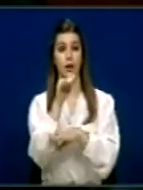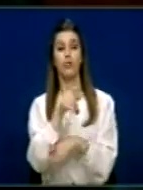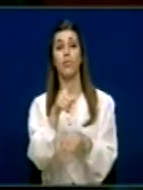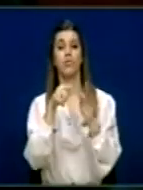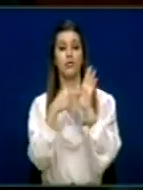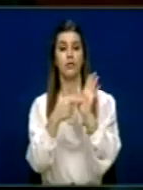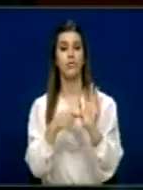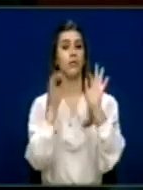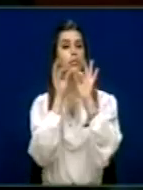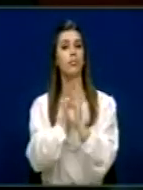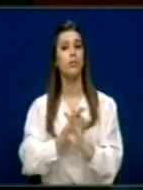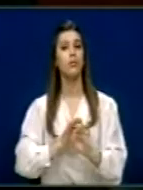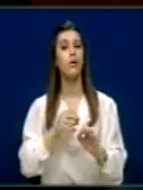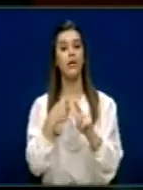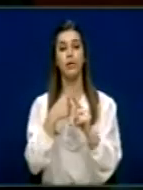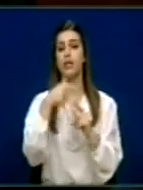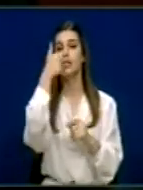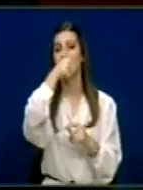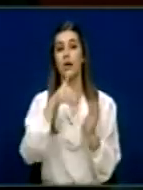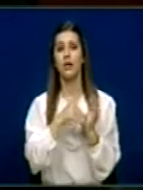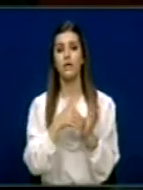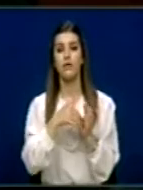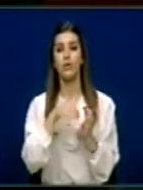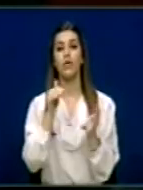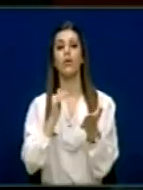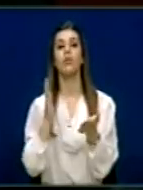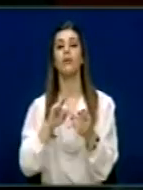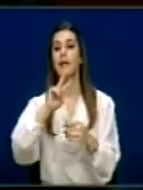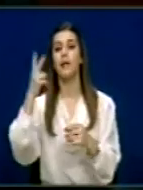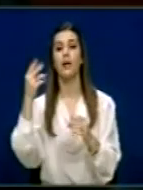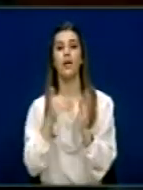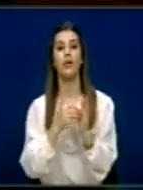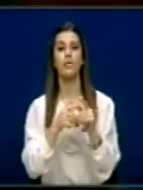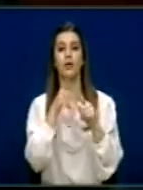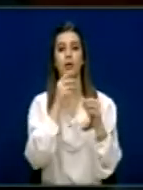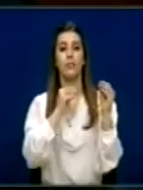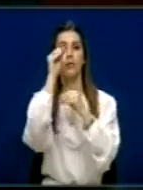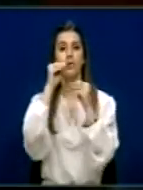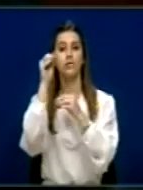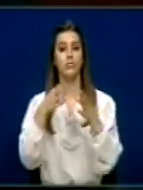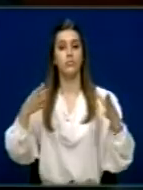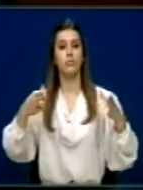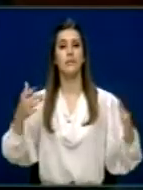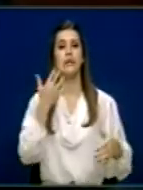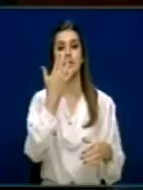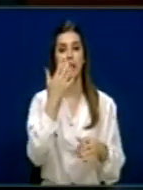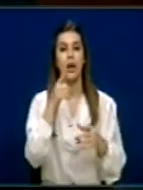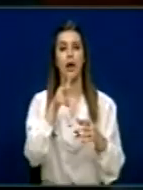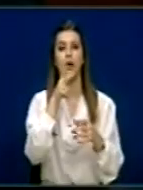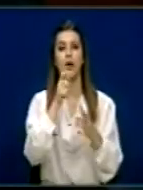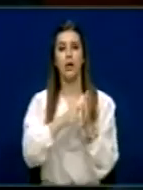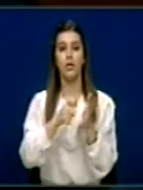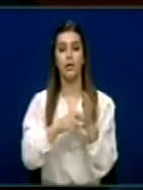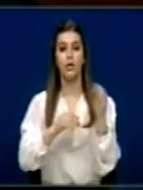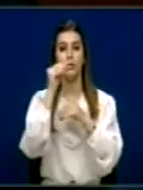se çfarë zyre dhe për cilat departamente do të ishin të nevojshme ato zyre. Pra çfarë zgjerimi ju duhet, sa numri stafit ju duhet dhe për